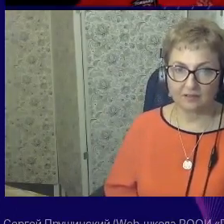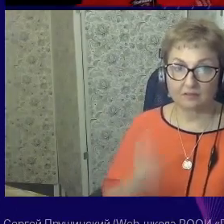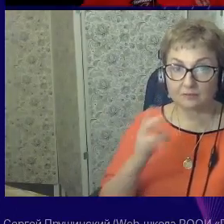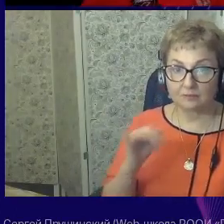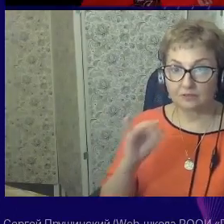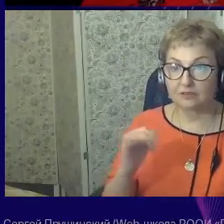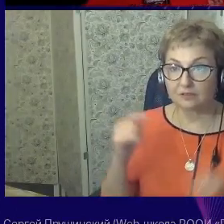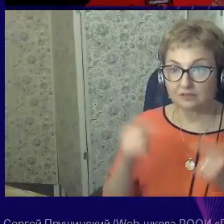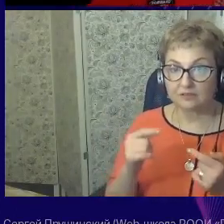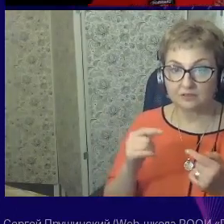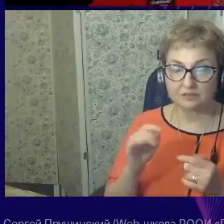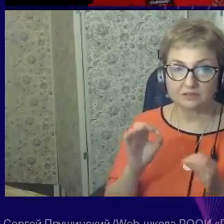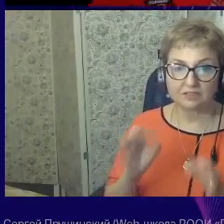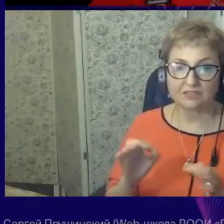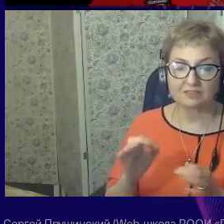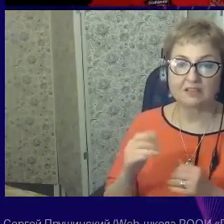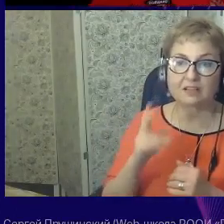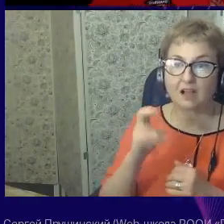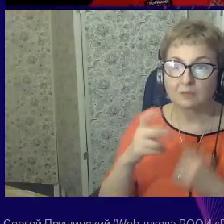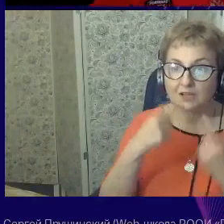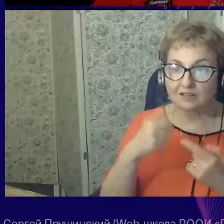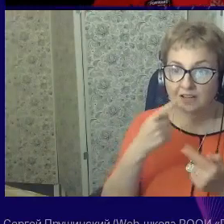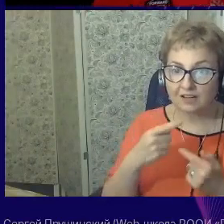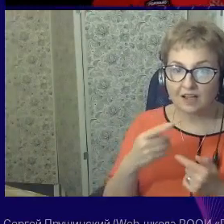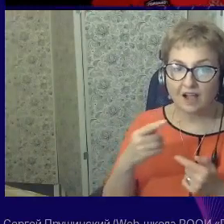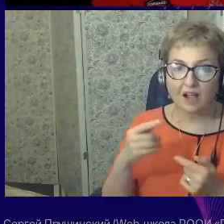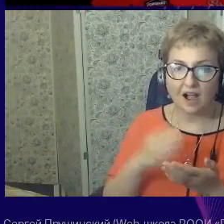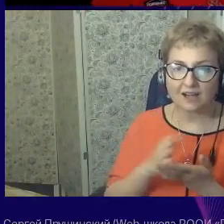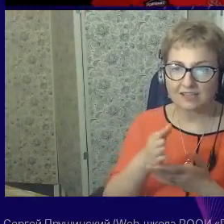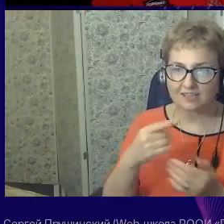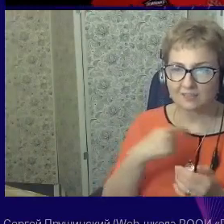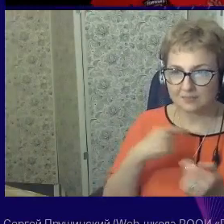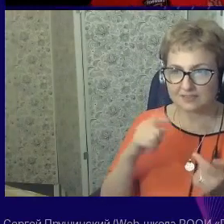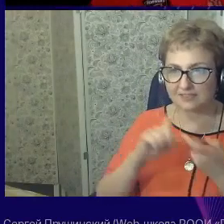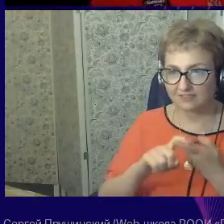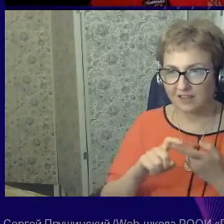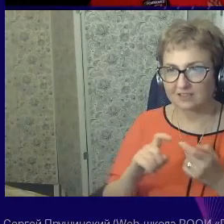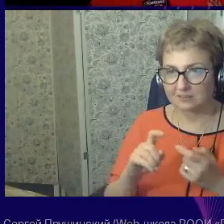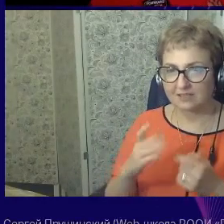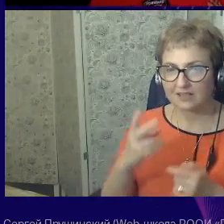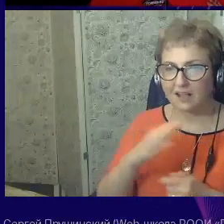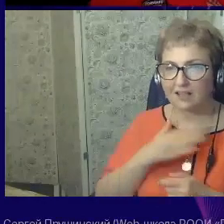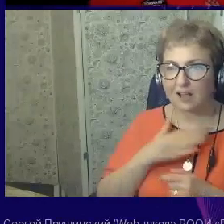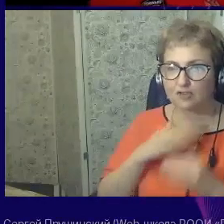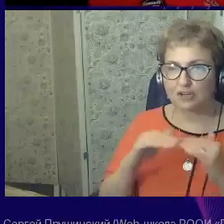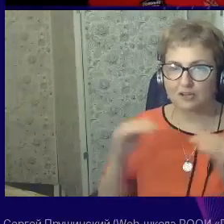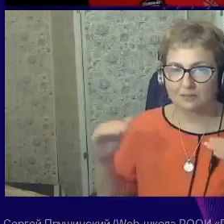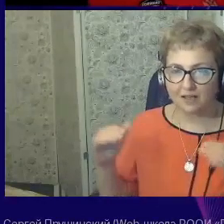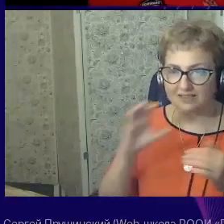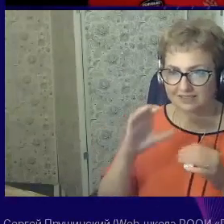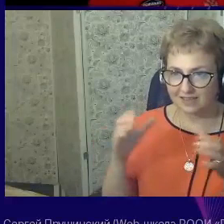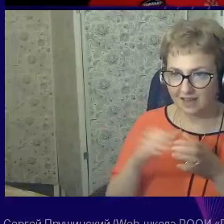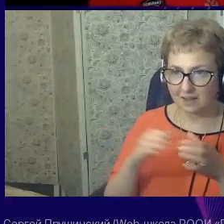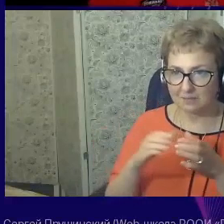Ну и, естественно, как мы говорили, что все-таки мы ориентирование связываем для наших ребят с